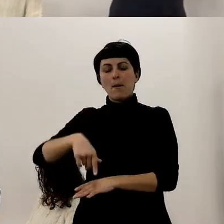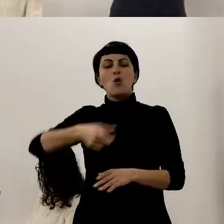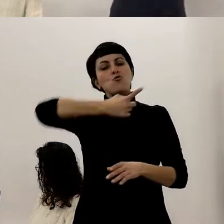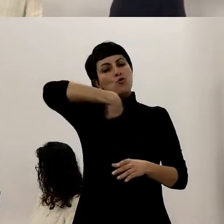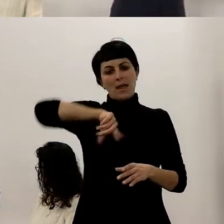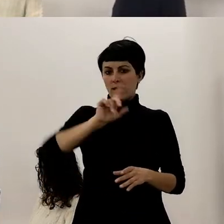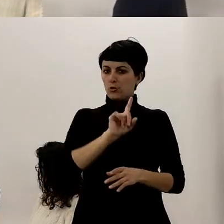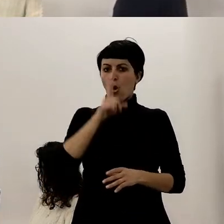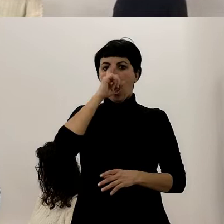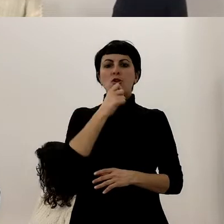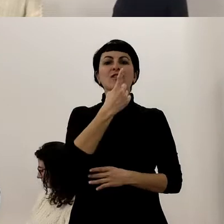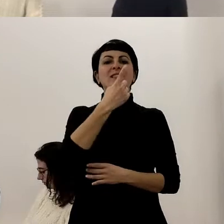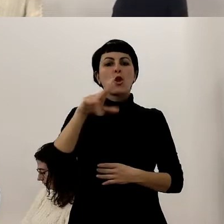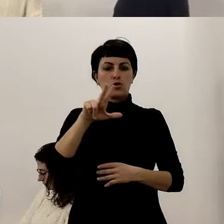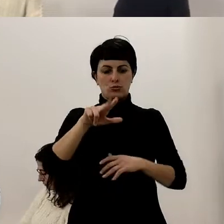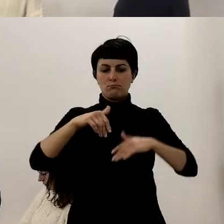anys.